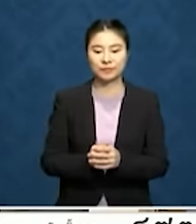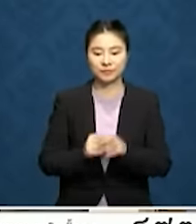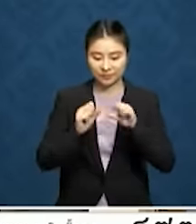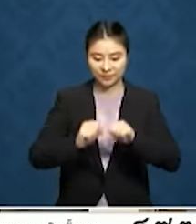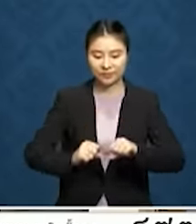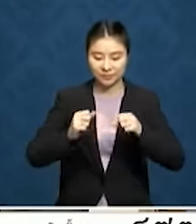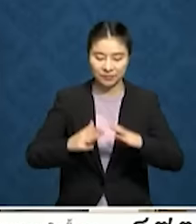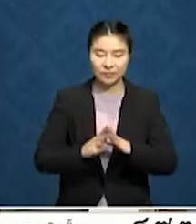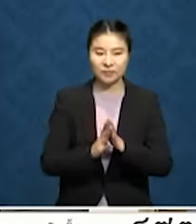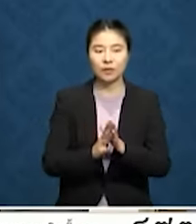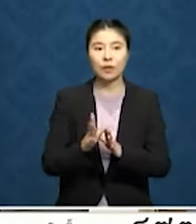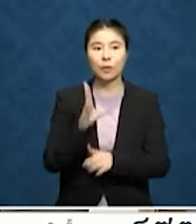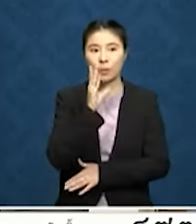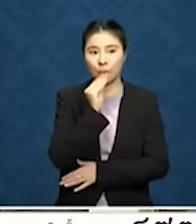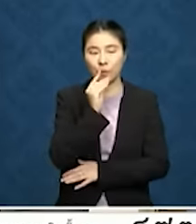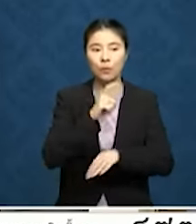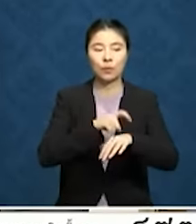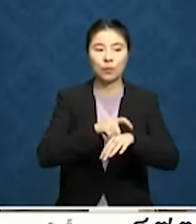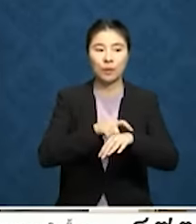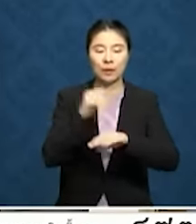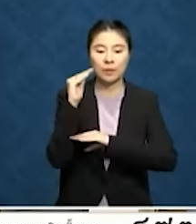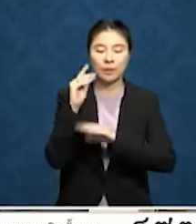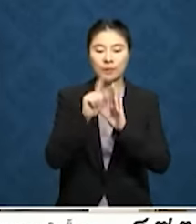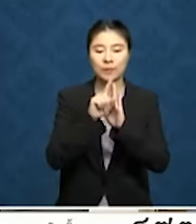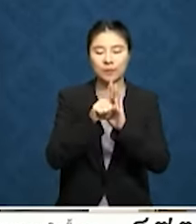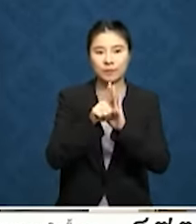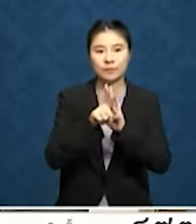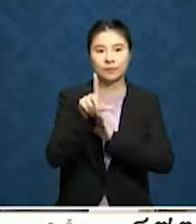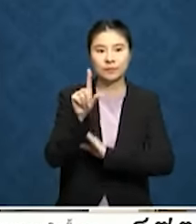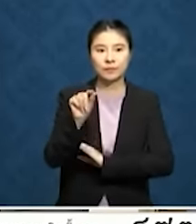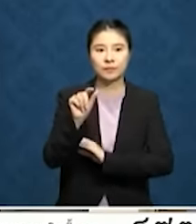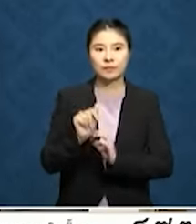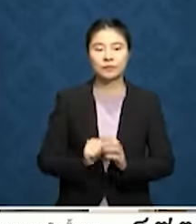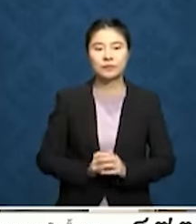20นาทีแล้วก็ฮะ